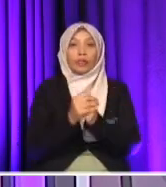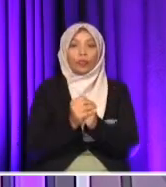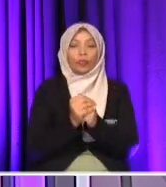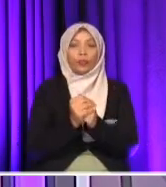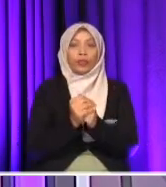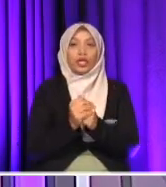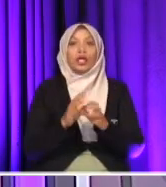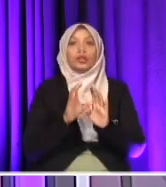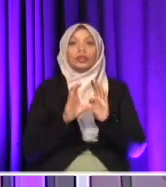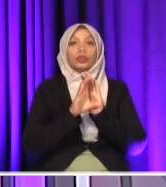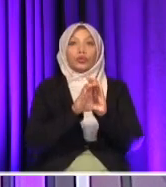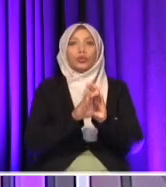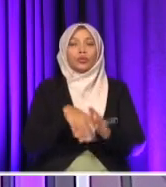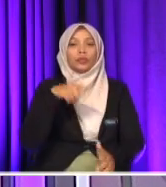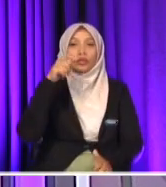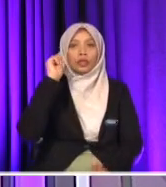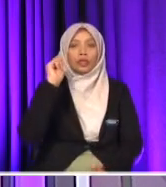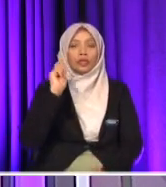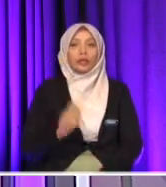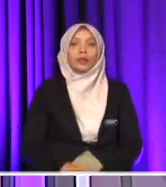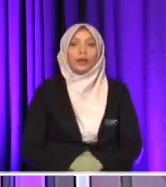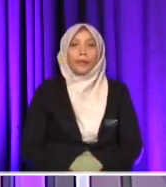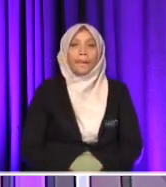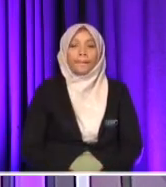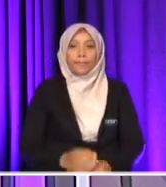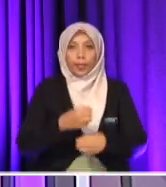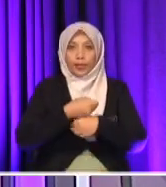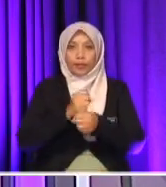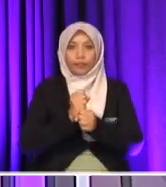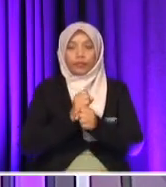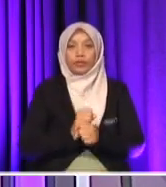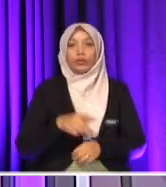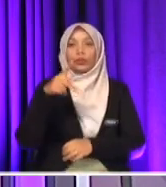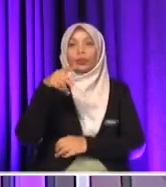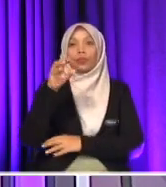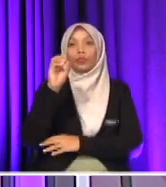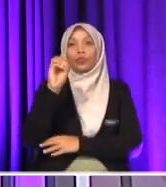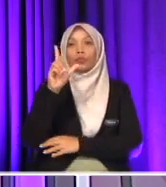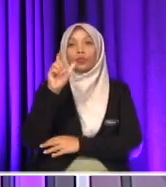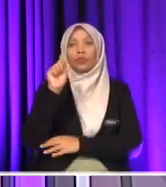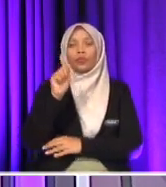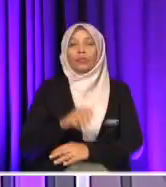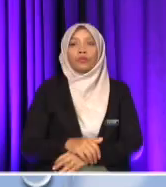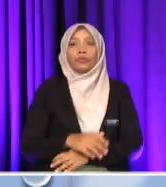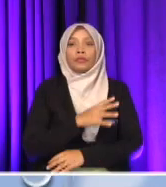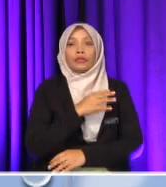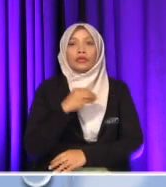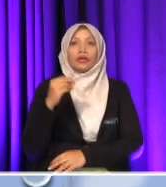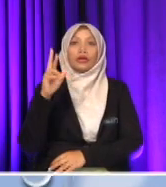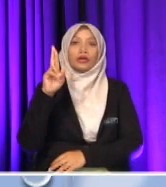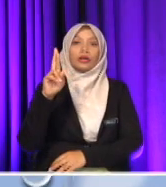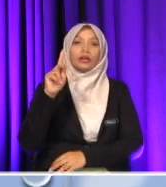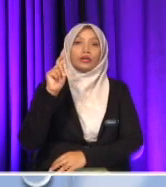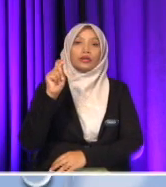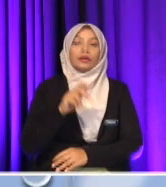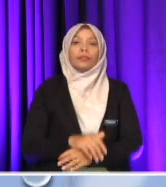okey, contoh tadi kita ada bentuk rektangular dan bentuk polar. Okey, bentuk rektangular dan bentuk polar. Okey, galangan